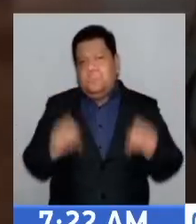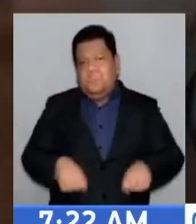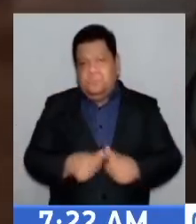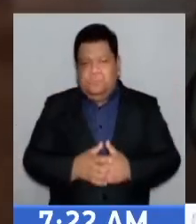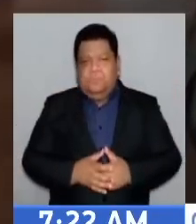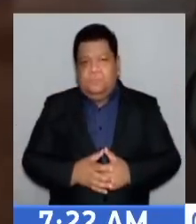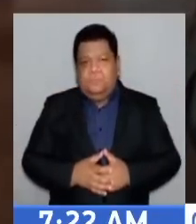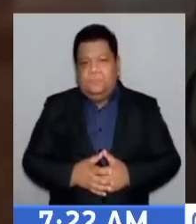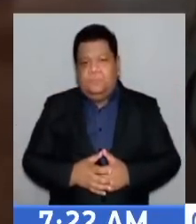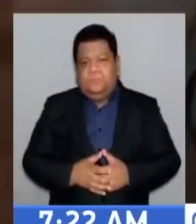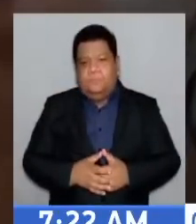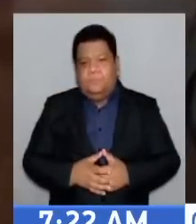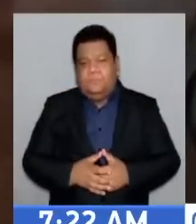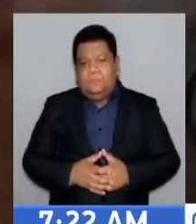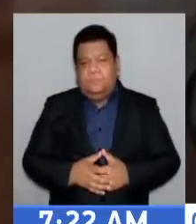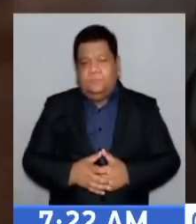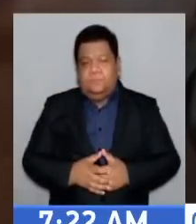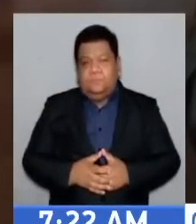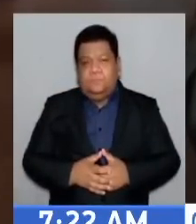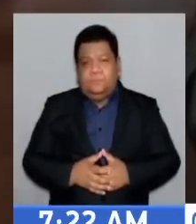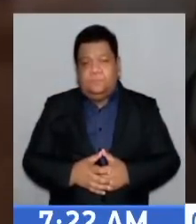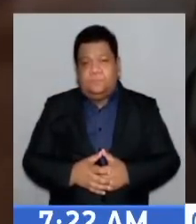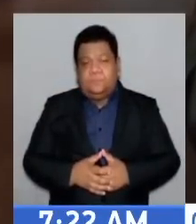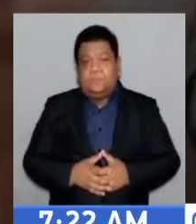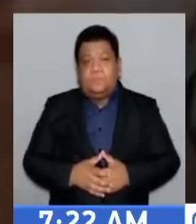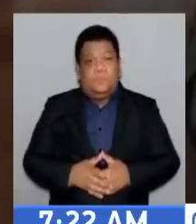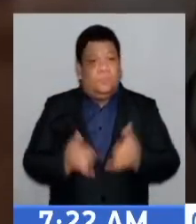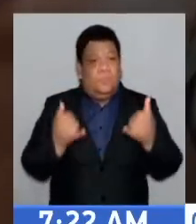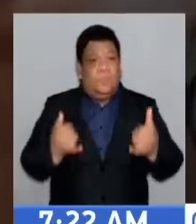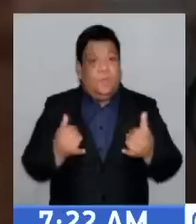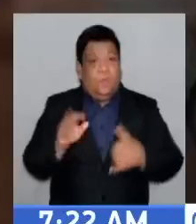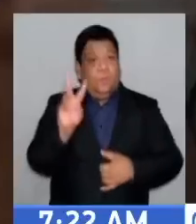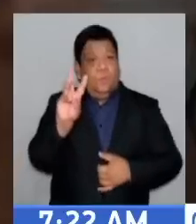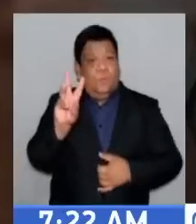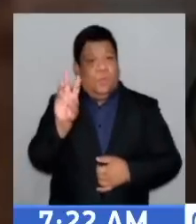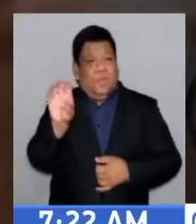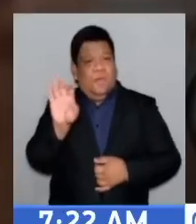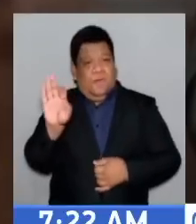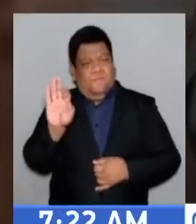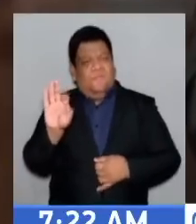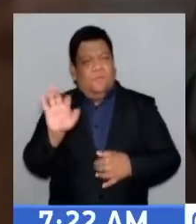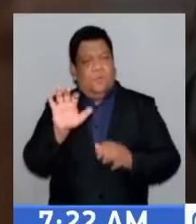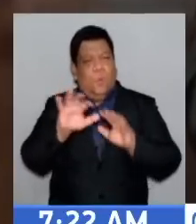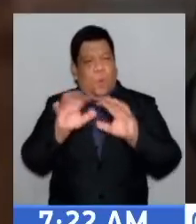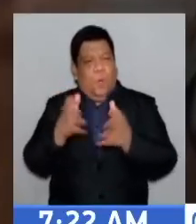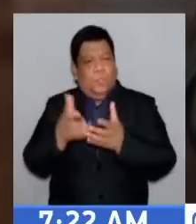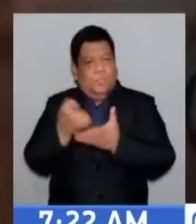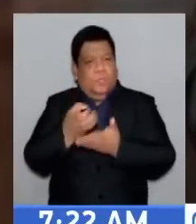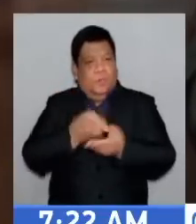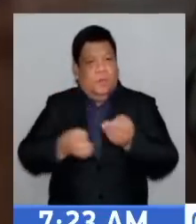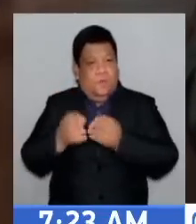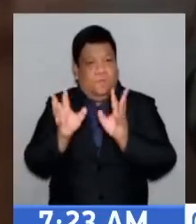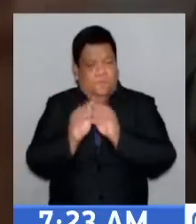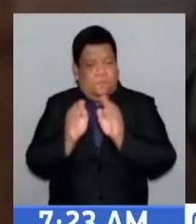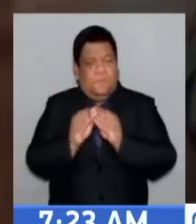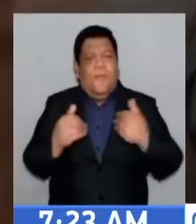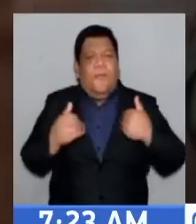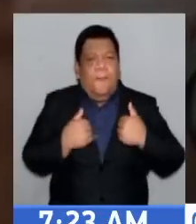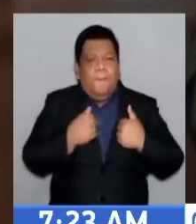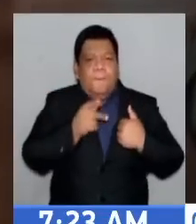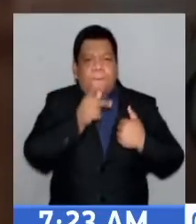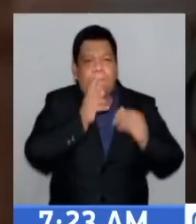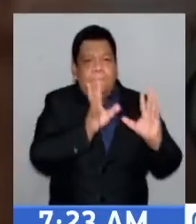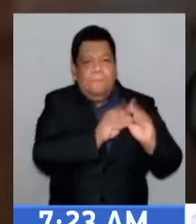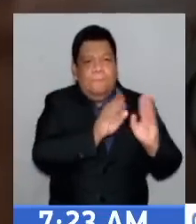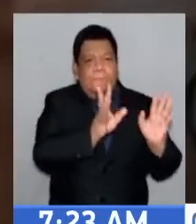At Maris, sa pagpapatuloy ng World Economic Forum sa Switzerland, ilang private meetings ang dadaluhan ng Pangulo kasama nga ang ilang CEOs